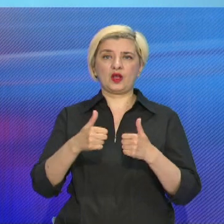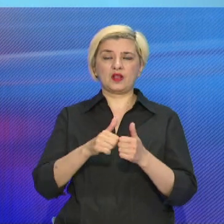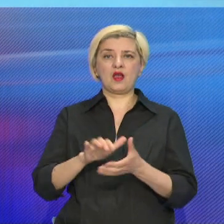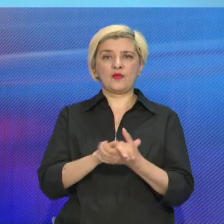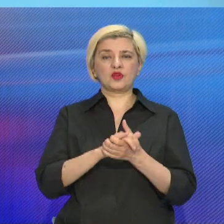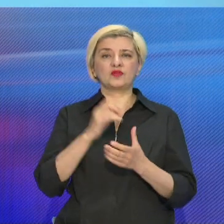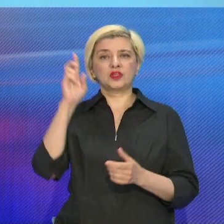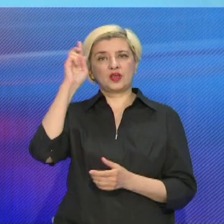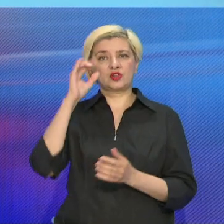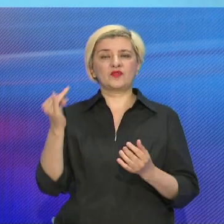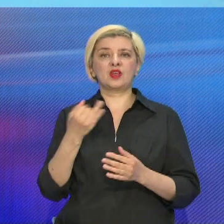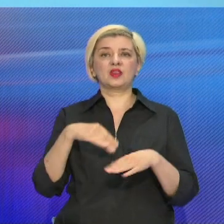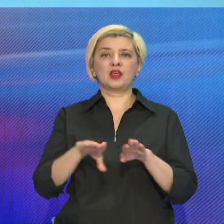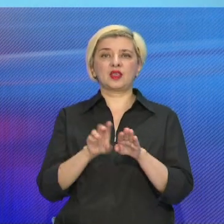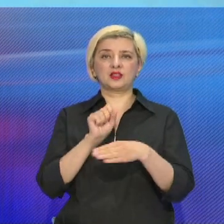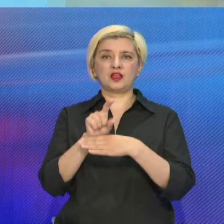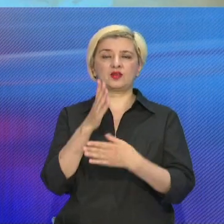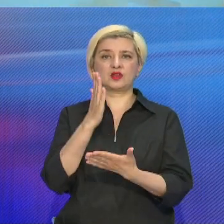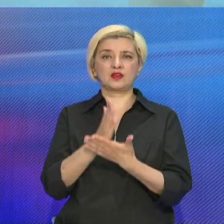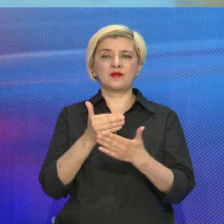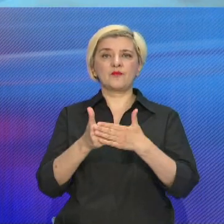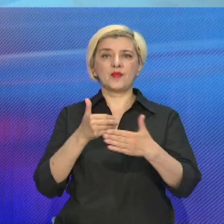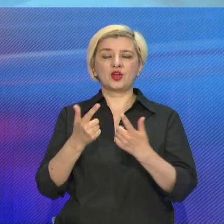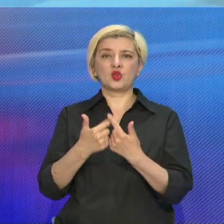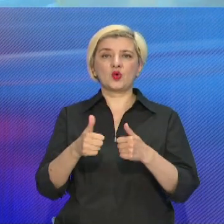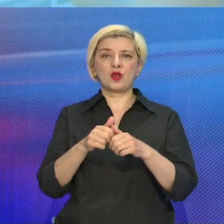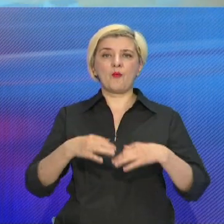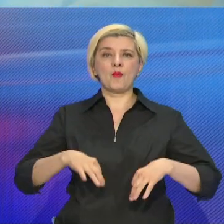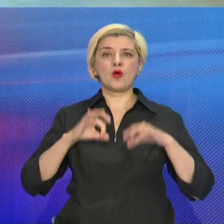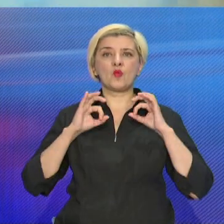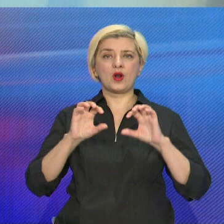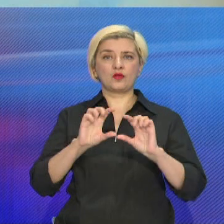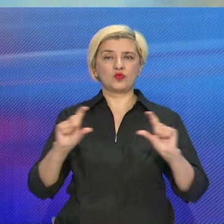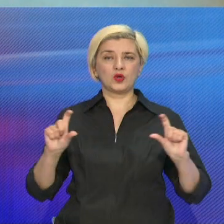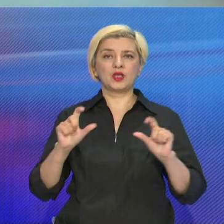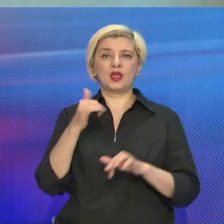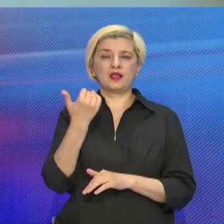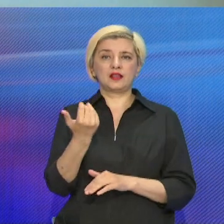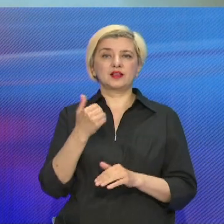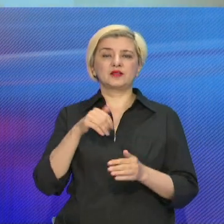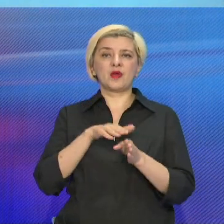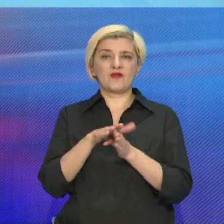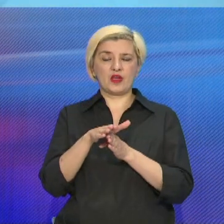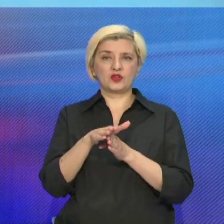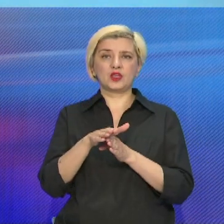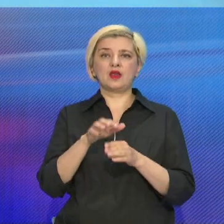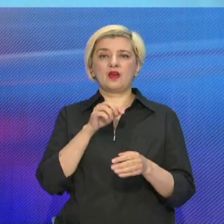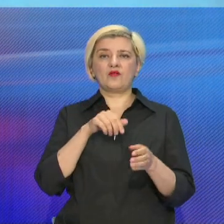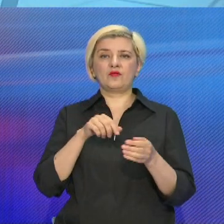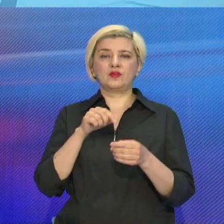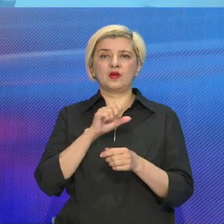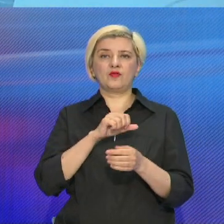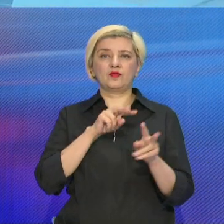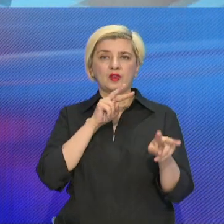интересов. Такие задачи стоят перед органами прокуратуры, и они с ними справляются, ожидающий нагляд за выполнением законодательства в